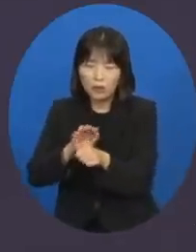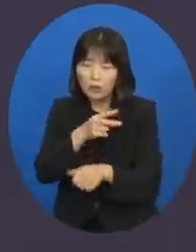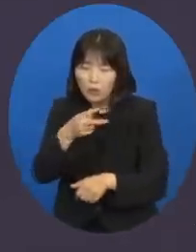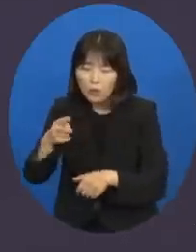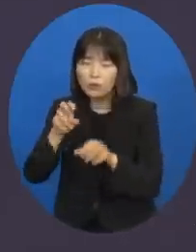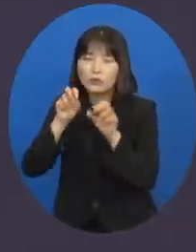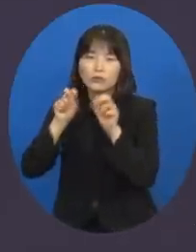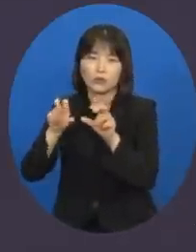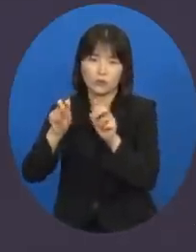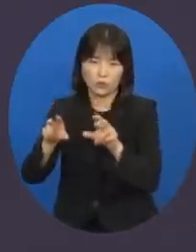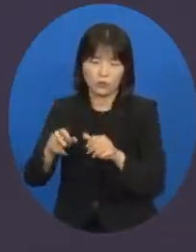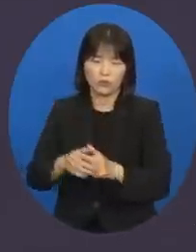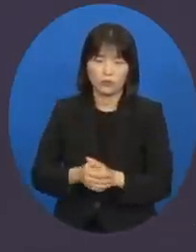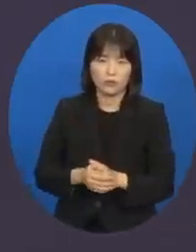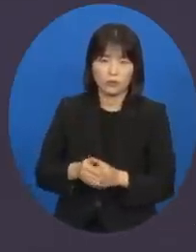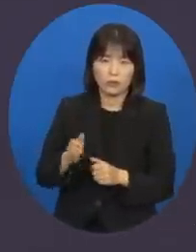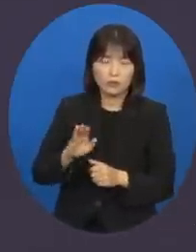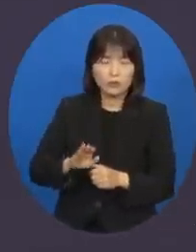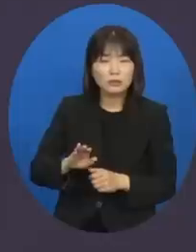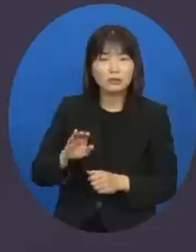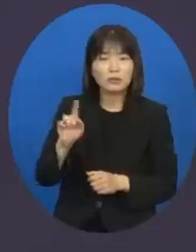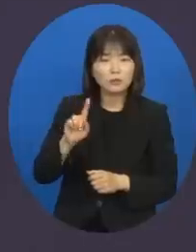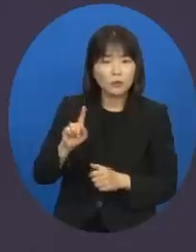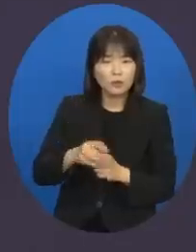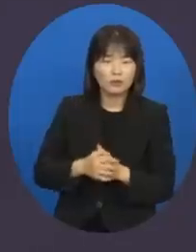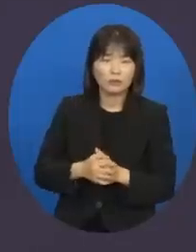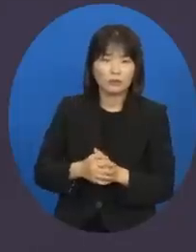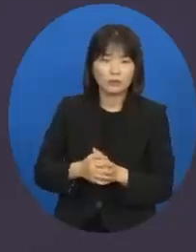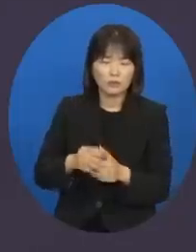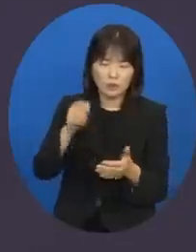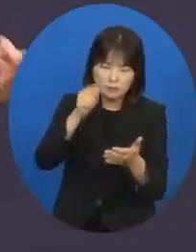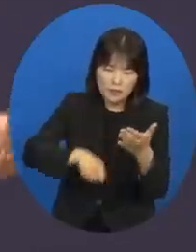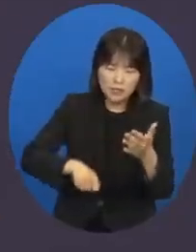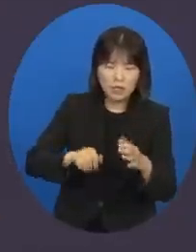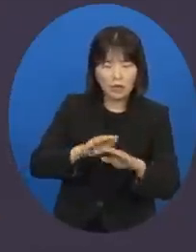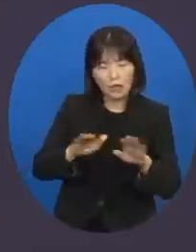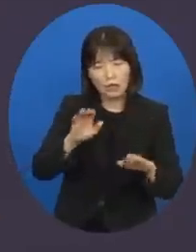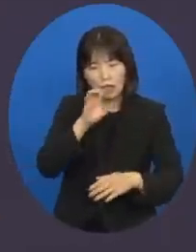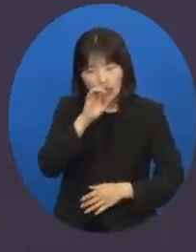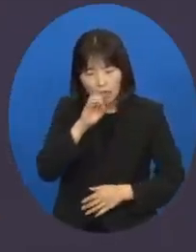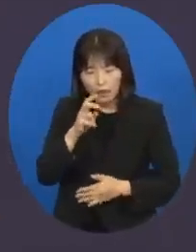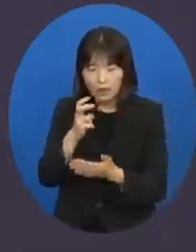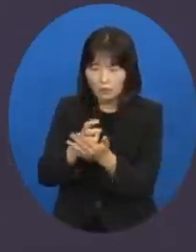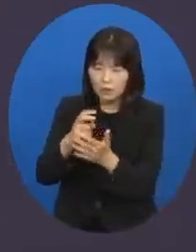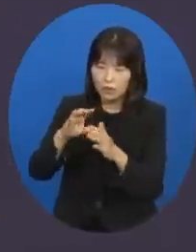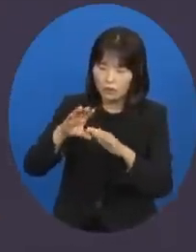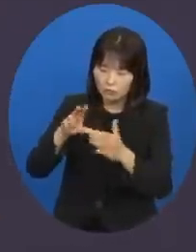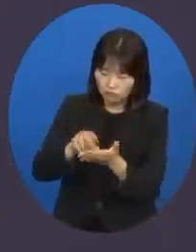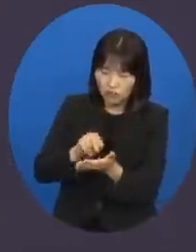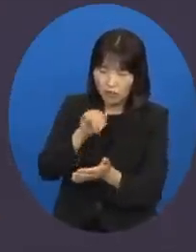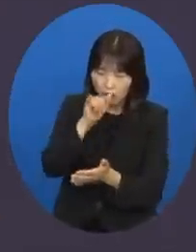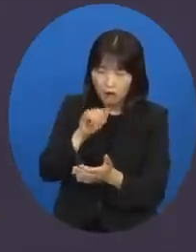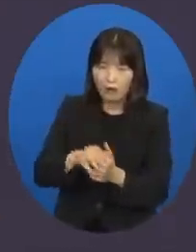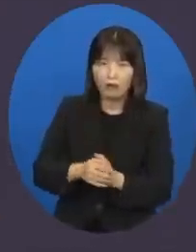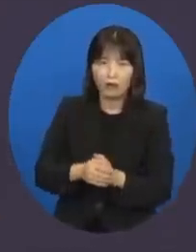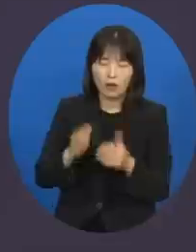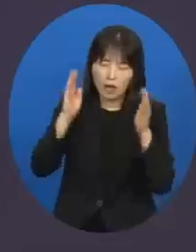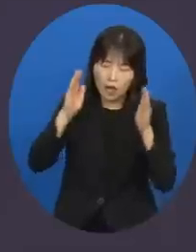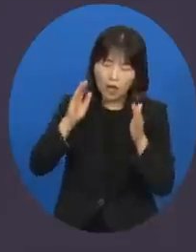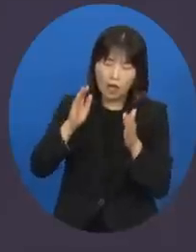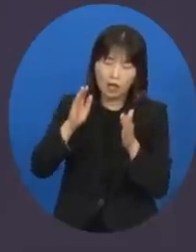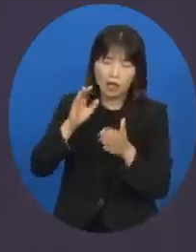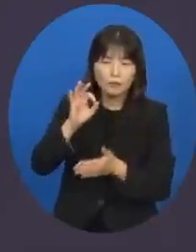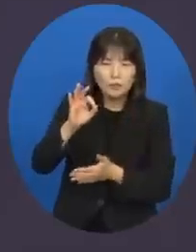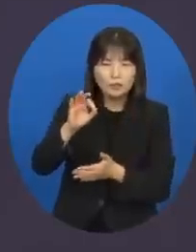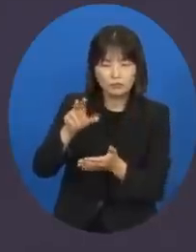이제 이런 거가 있는 거예요. 비자가 해결이 안 됩니다. 법률 문제가 있습니다. 뭐 장학금 문제가 있습니다. 뭐